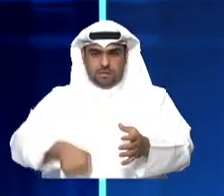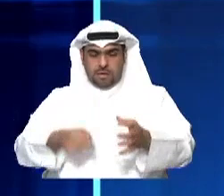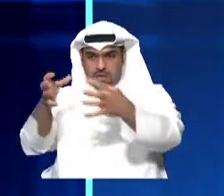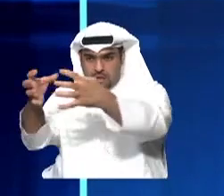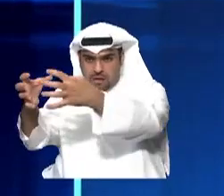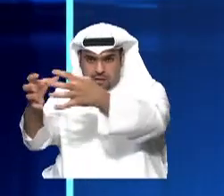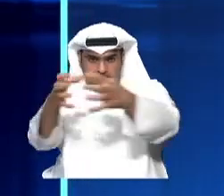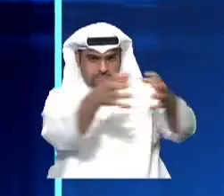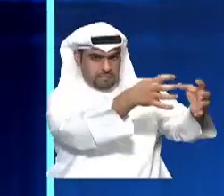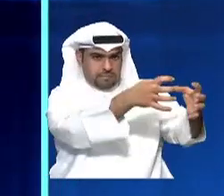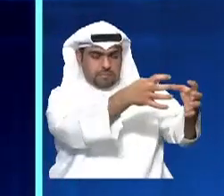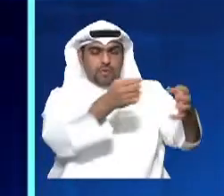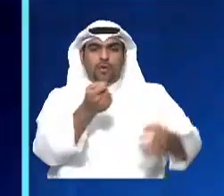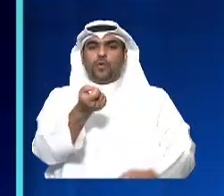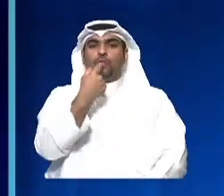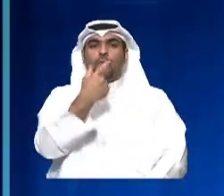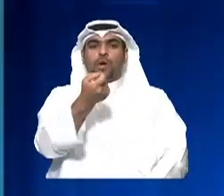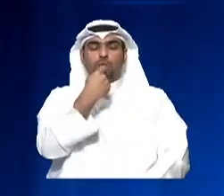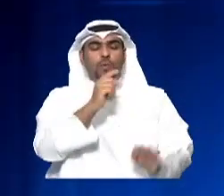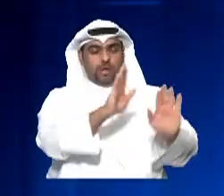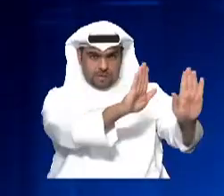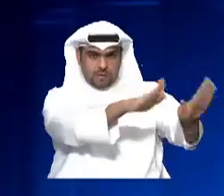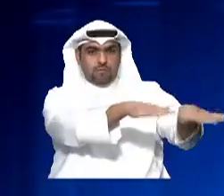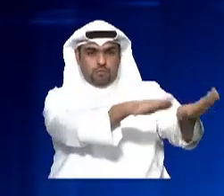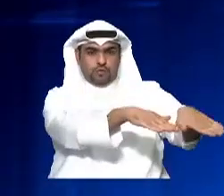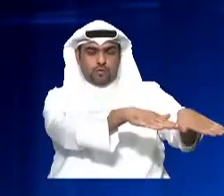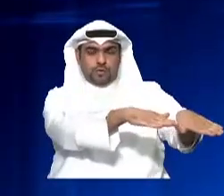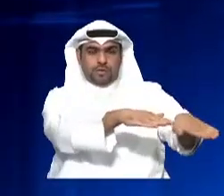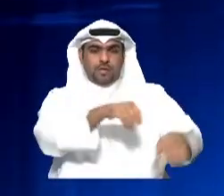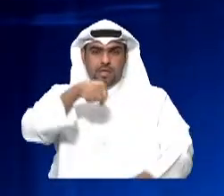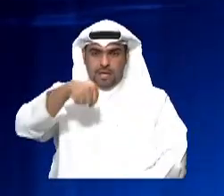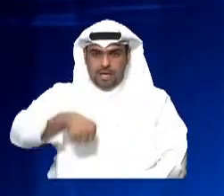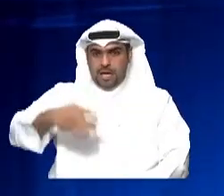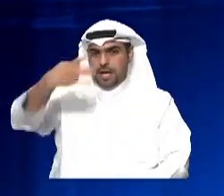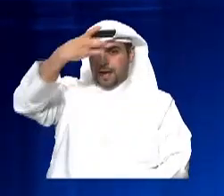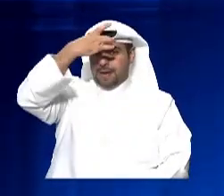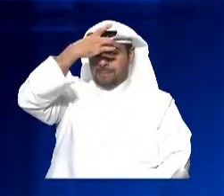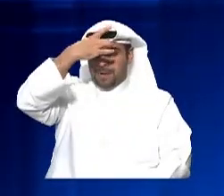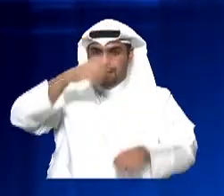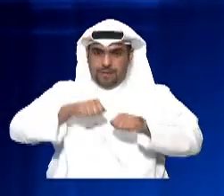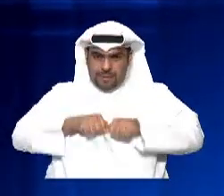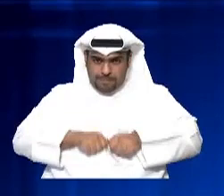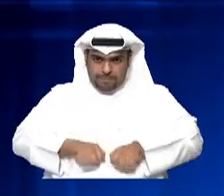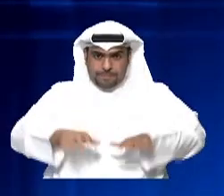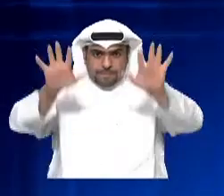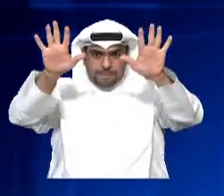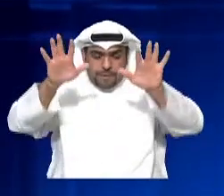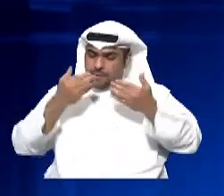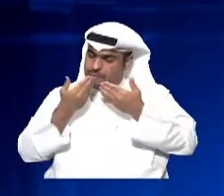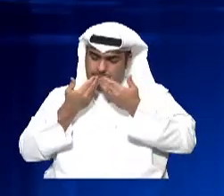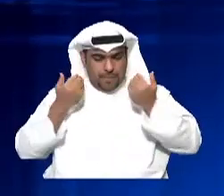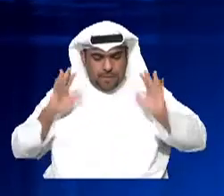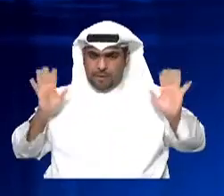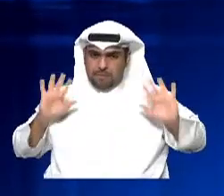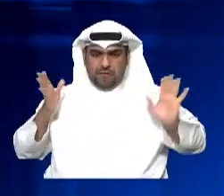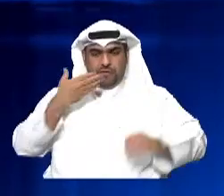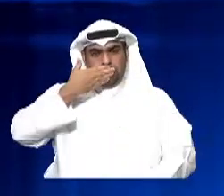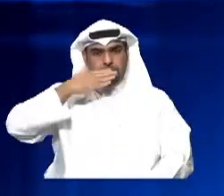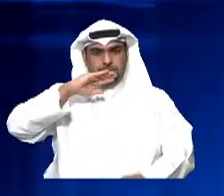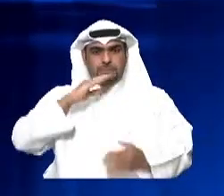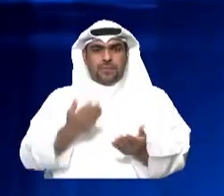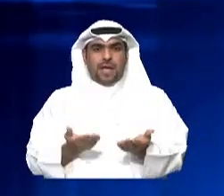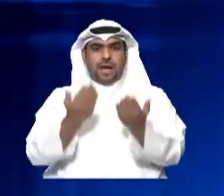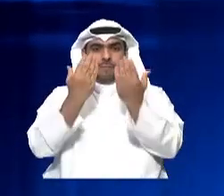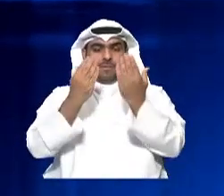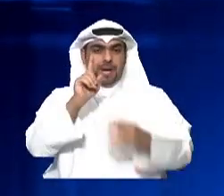سلامتهم واطمنه الوزاره ان فرصا انتشار المرض داخل البلاد غير ورده مبينه اهميه